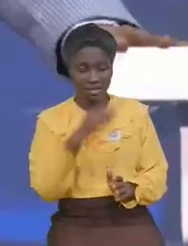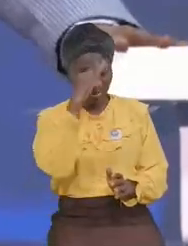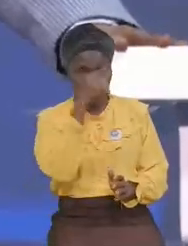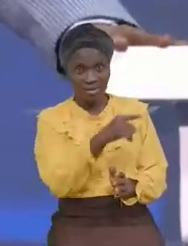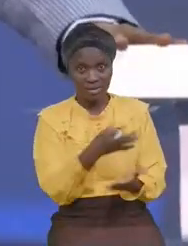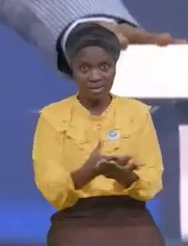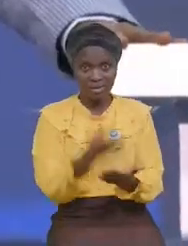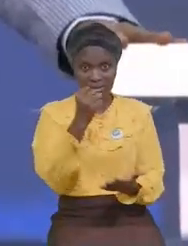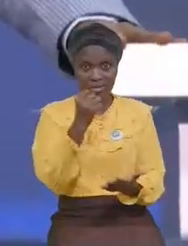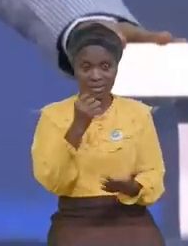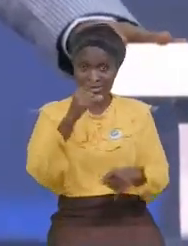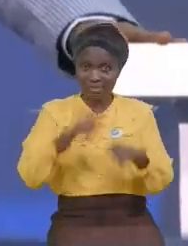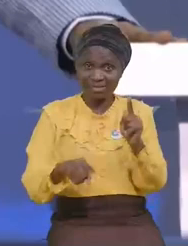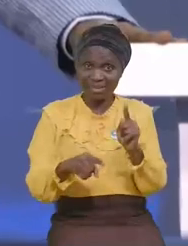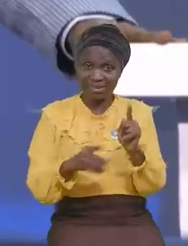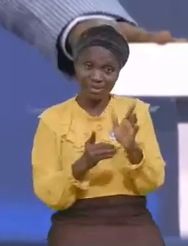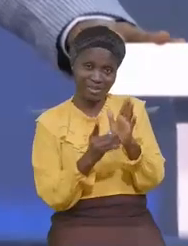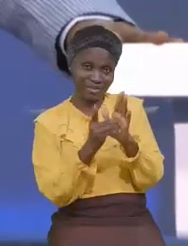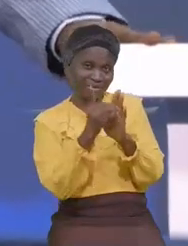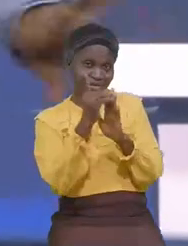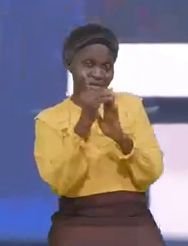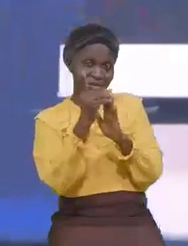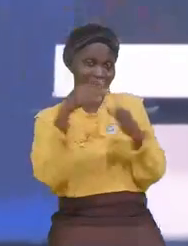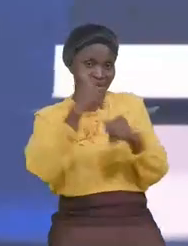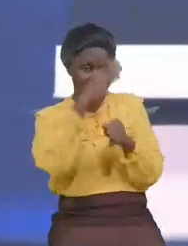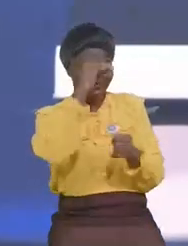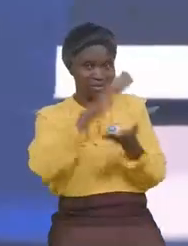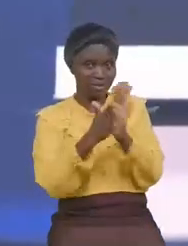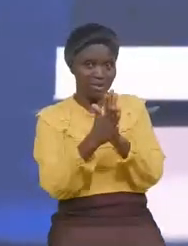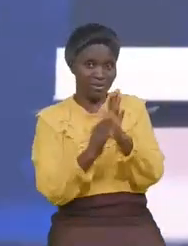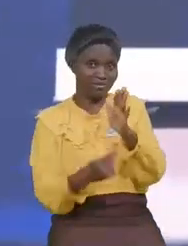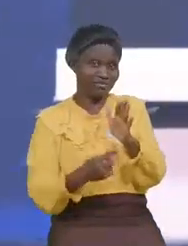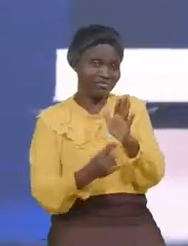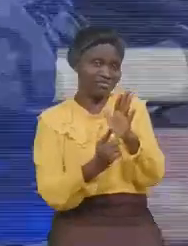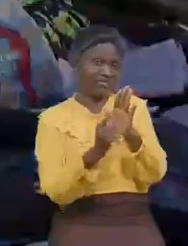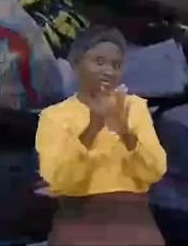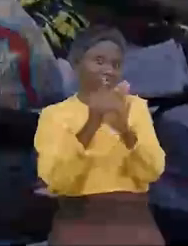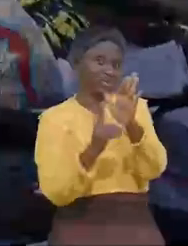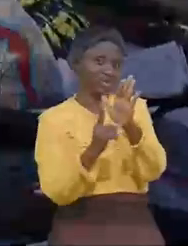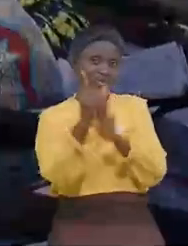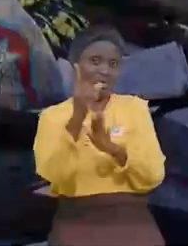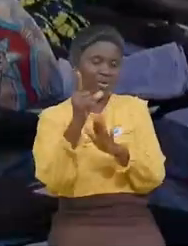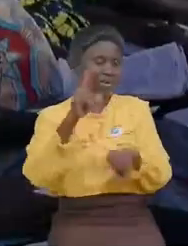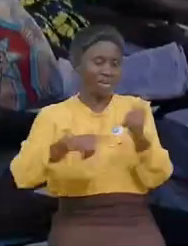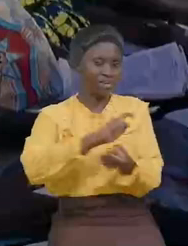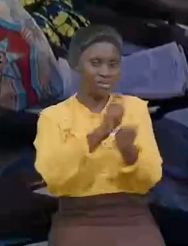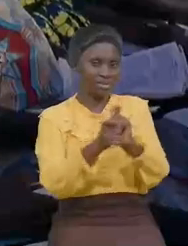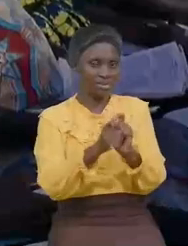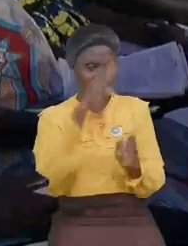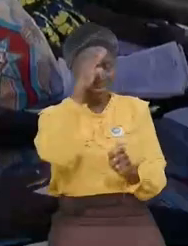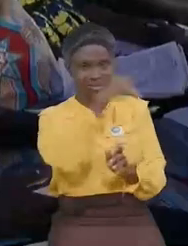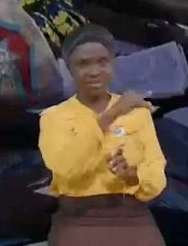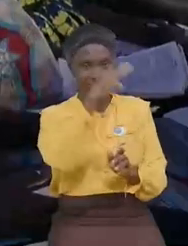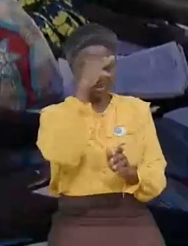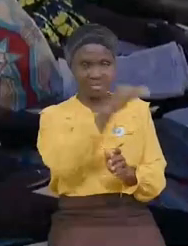Sa taille, ses richesses n'ont pas pu, sa richesse n'ont pas